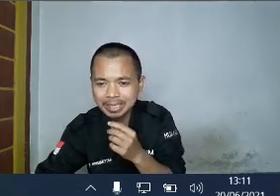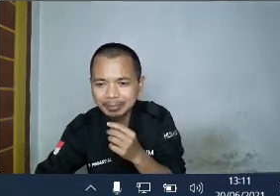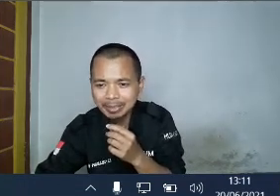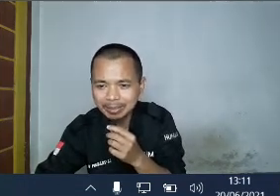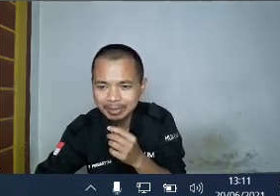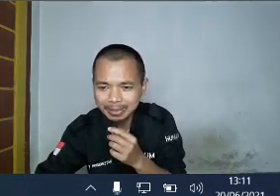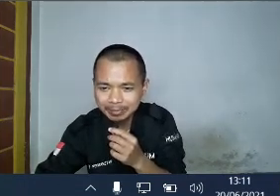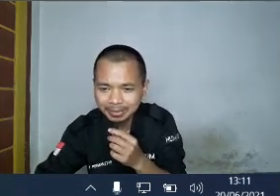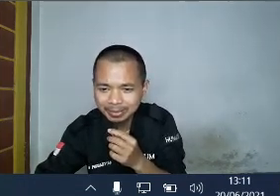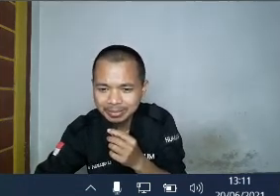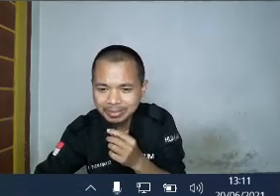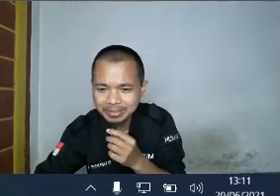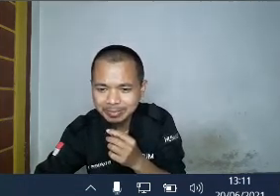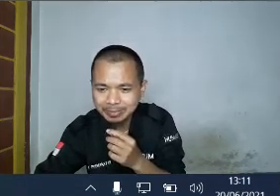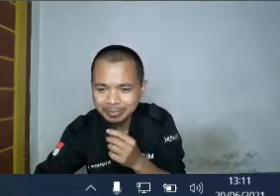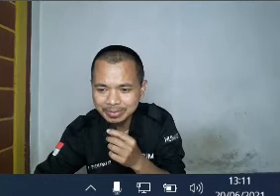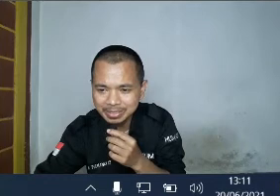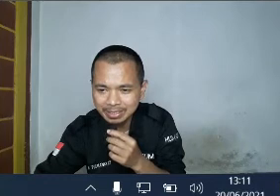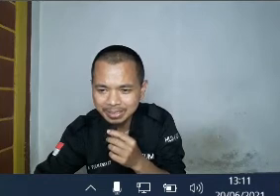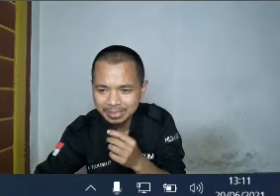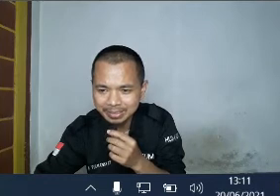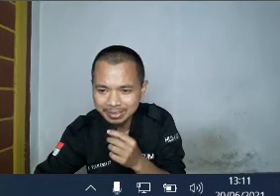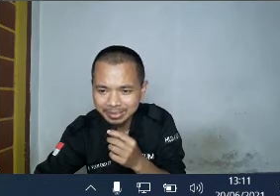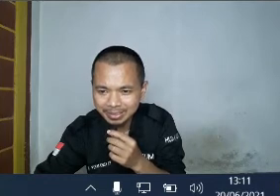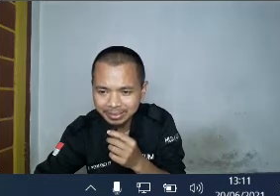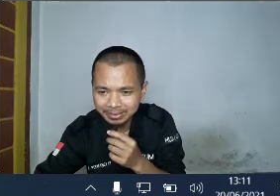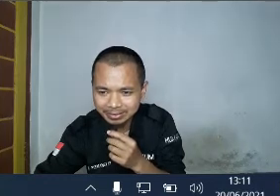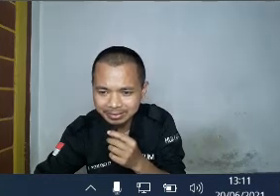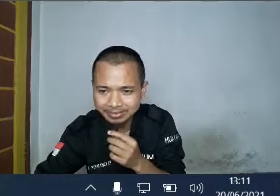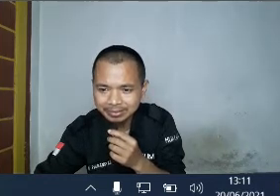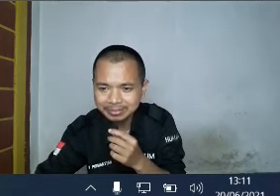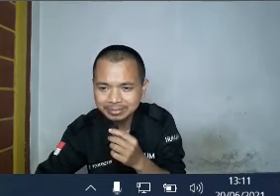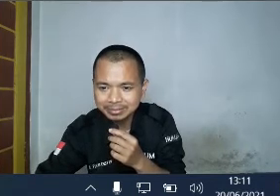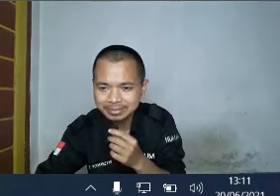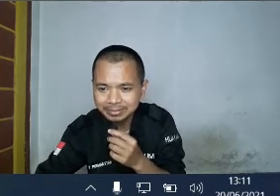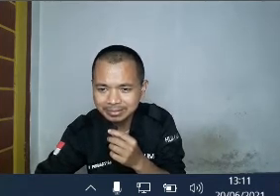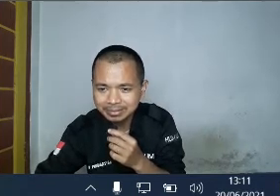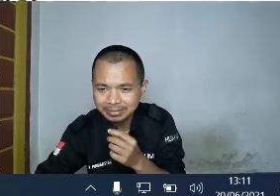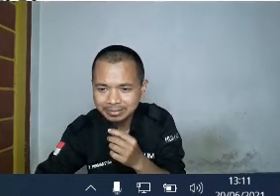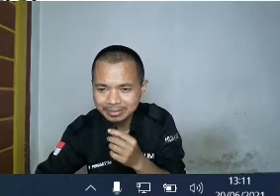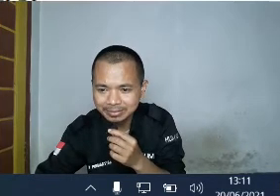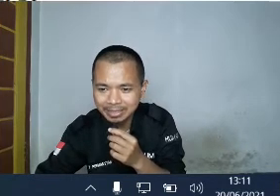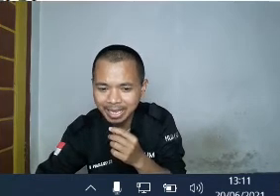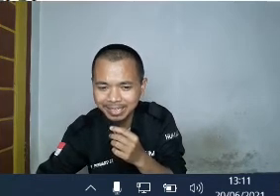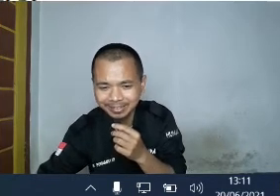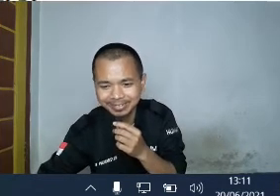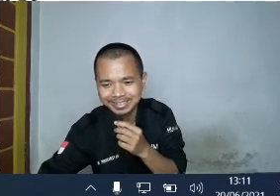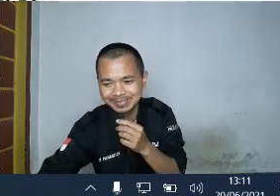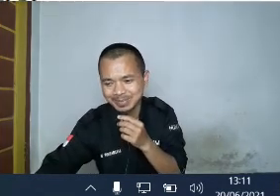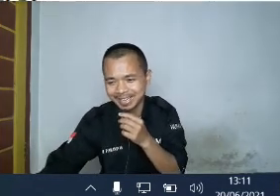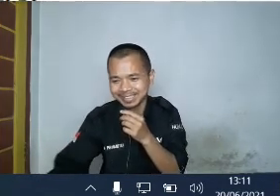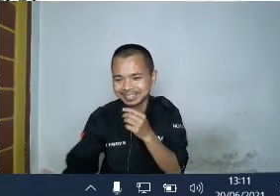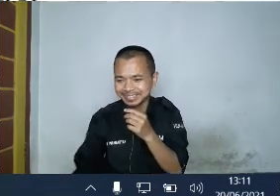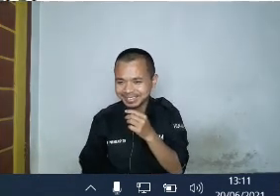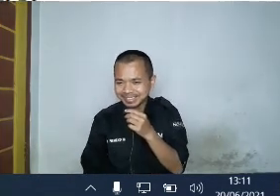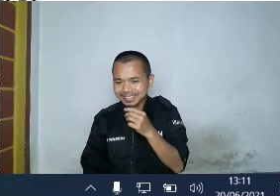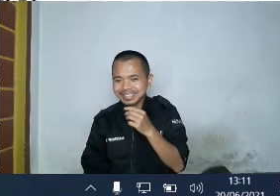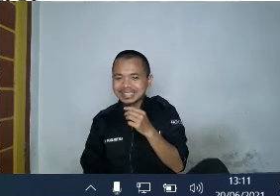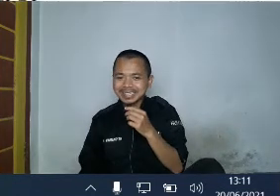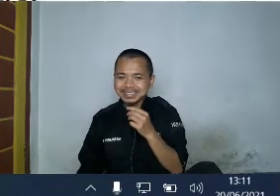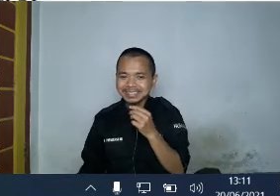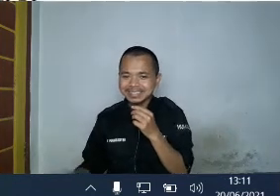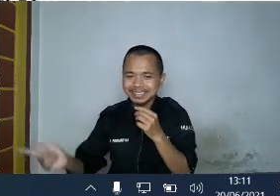itu seperti apa dan bagaimana kita akan sebagai perbesar layarnya ya Hai nah gede banget